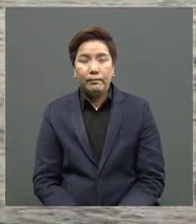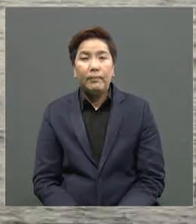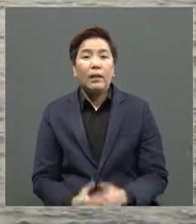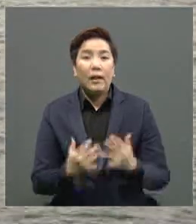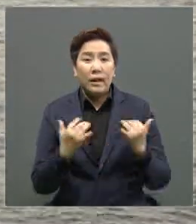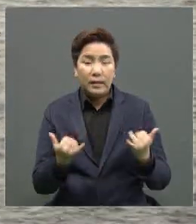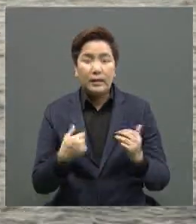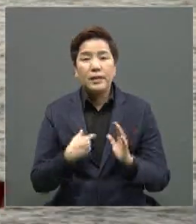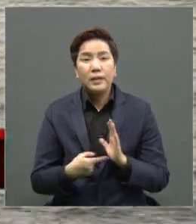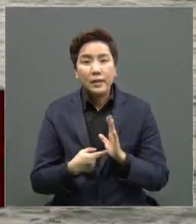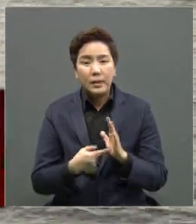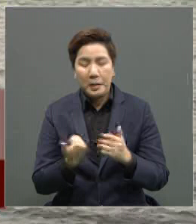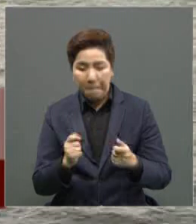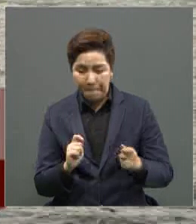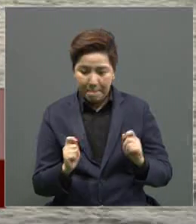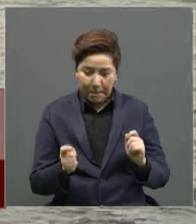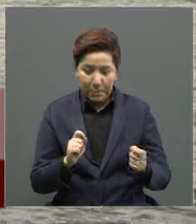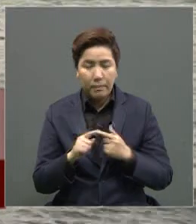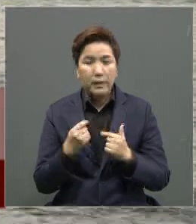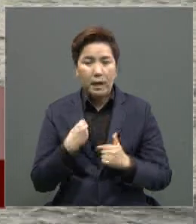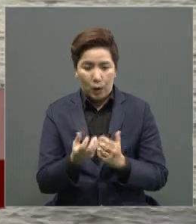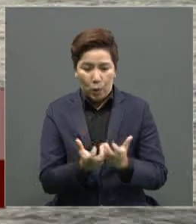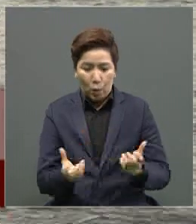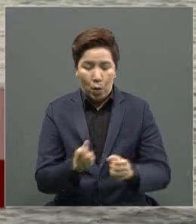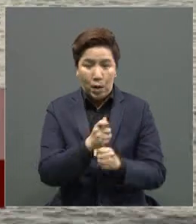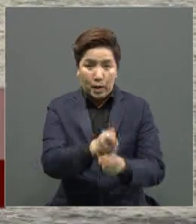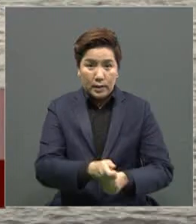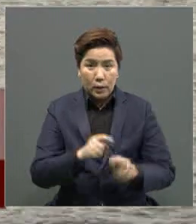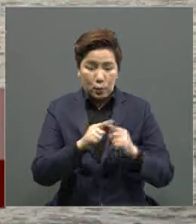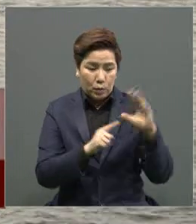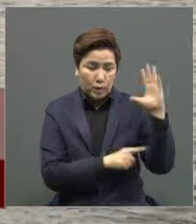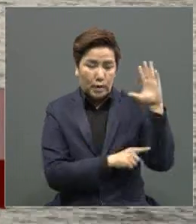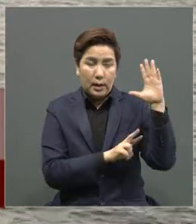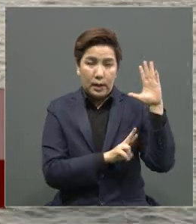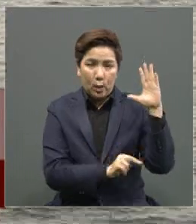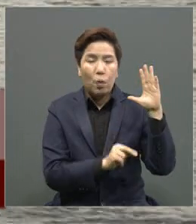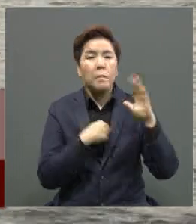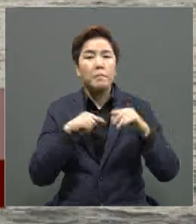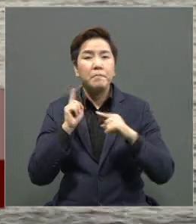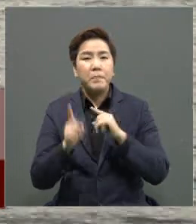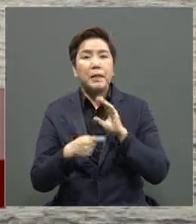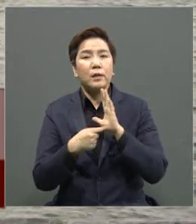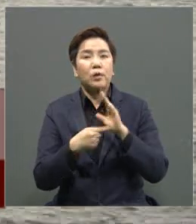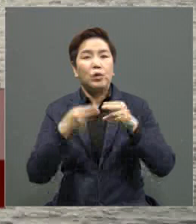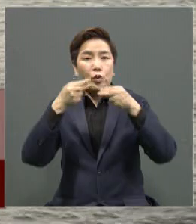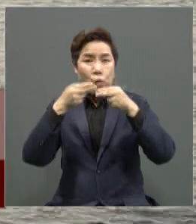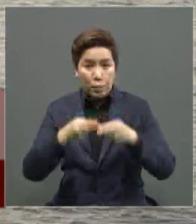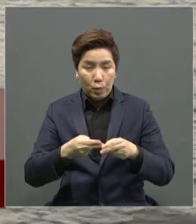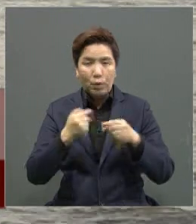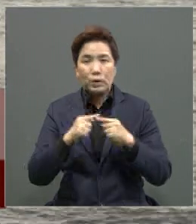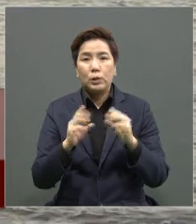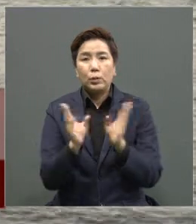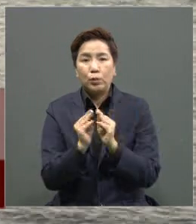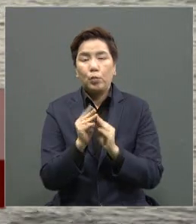และนี่ค่ะก็เป็นหนึ่งในการปรับตัวนะคะจนทำให้สินค้าเกษตรของจังหวัดระนองค่ะมีอัตลักษณ์ที่โดดเด่นในขนาดนี้นะคะแน่นอนค่ะว่าการ